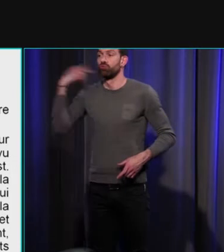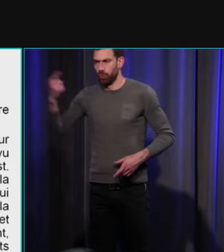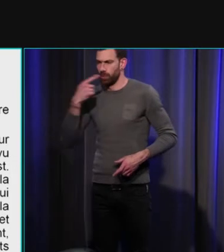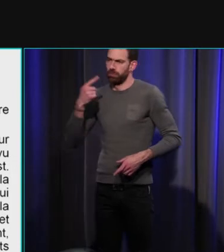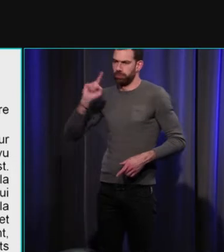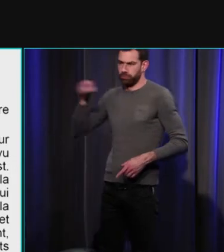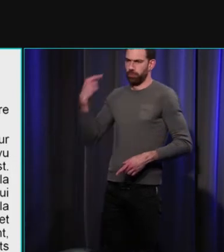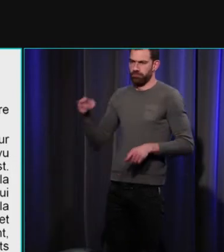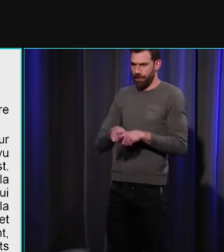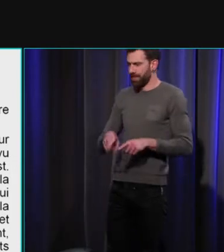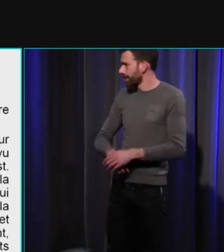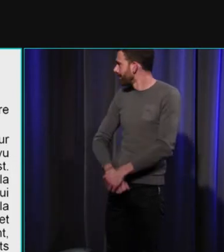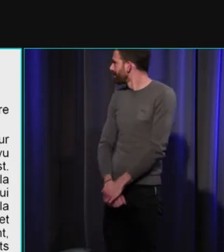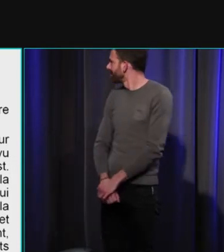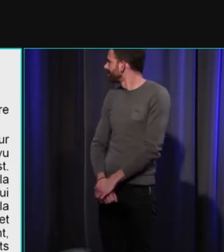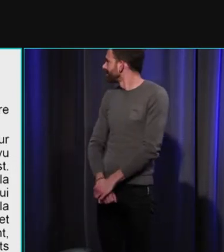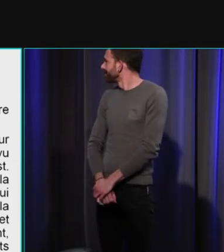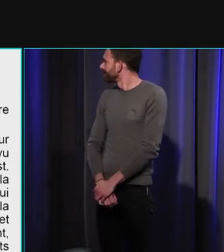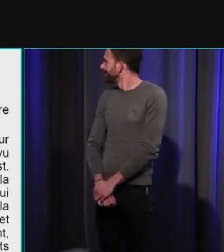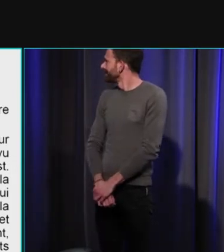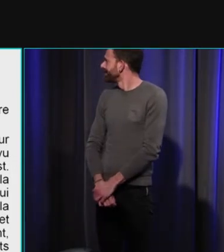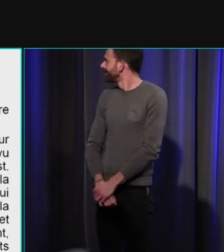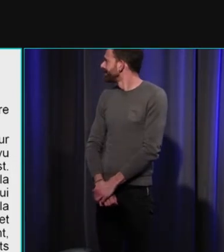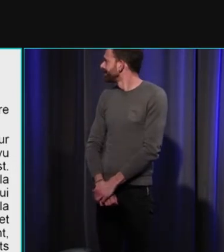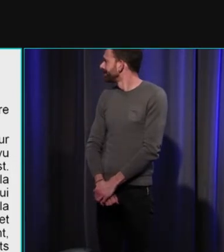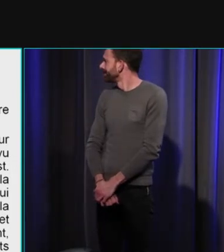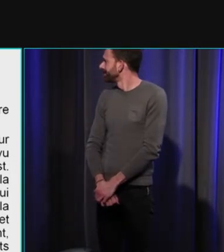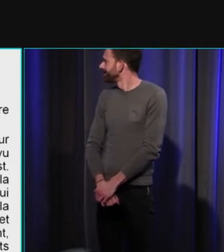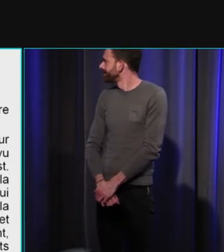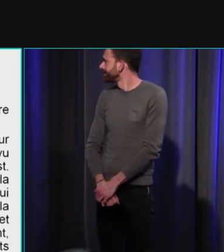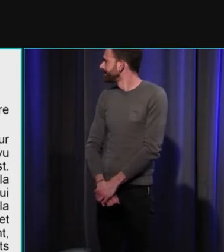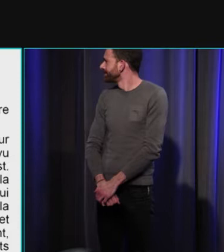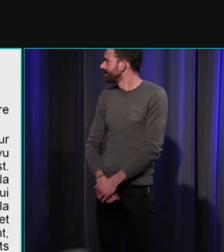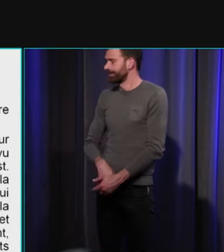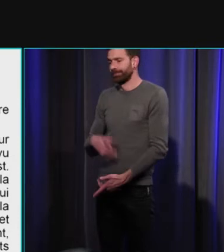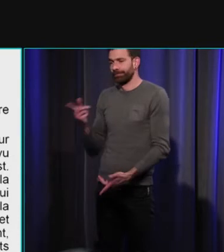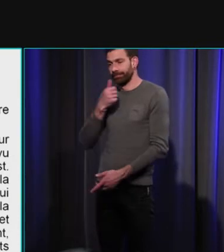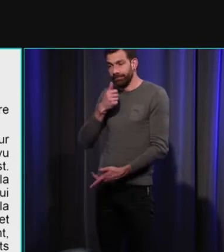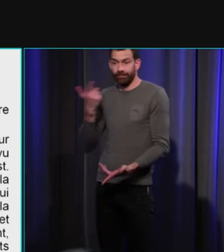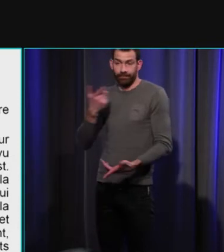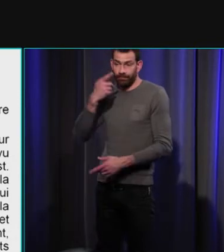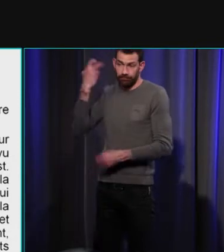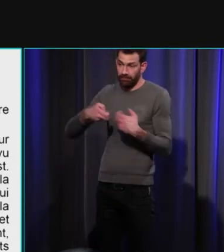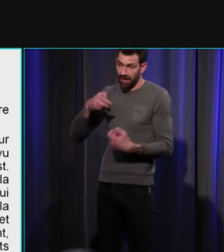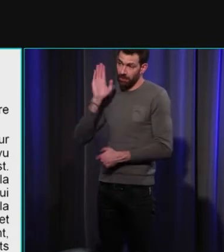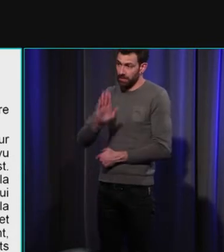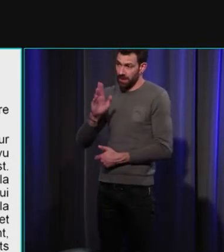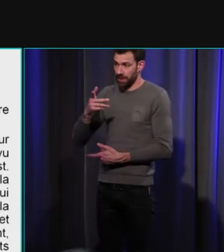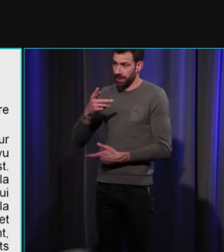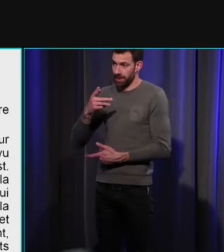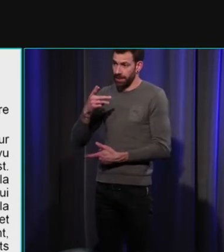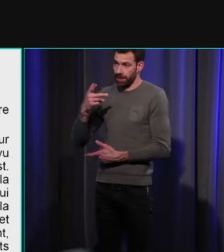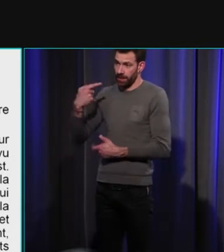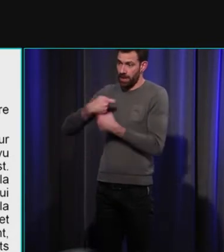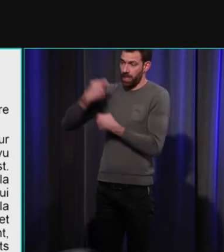aussi que l'apôtre appris à chercher la paix par la patience pierre-andré enduré toutes les persécutions du